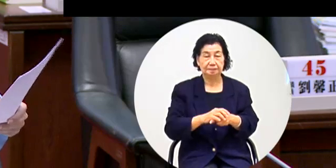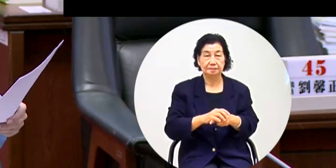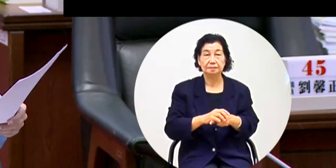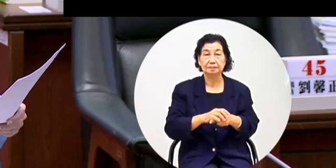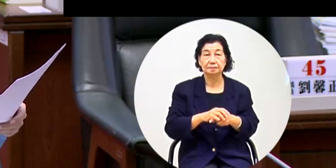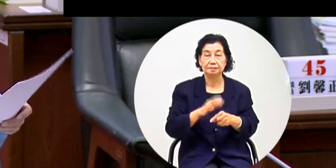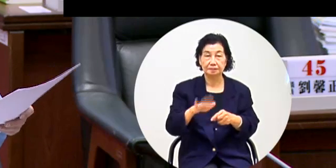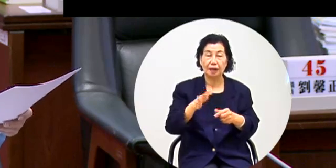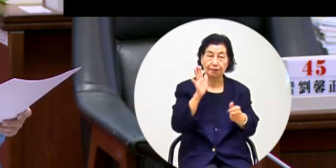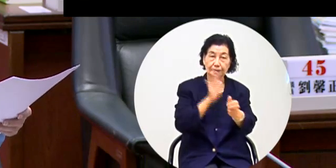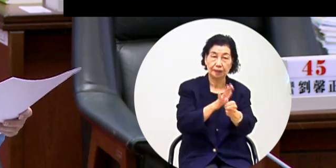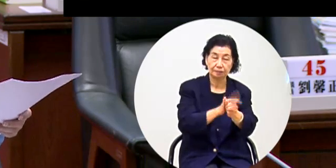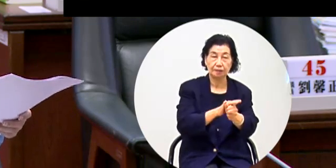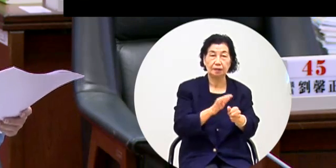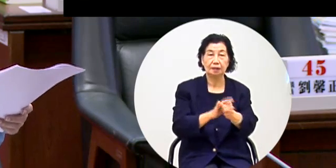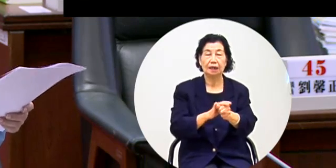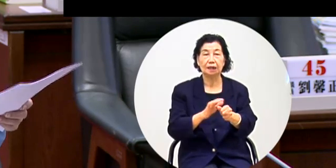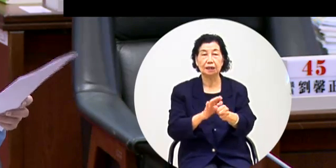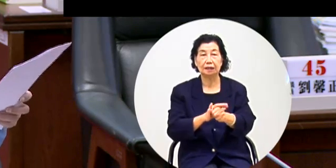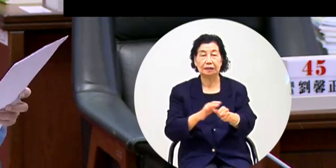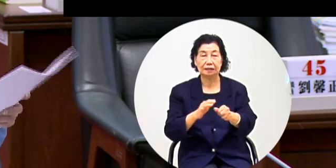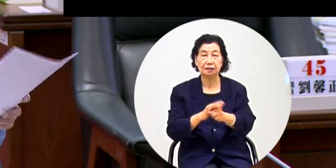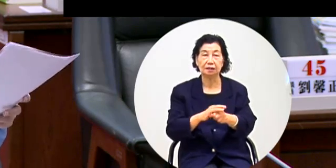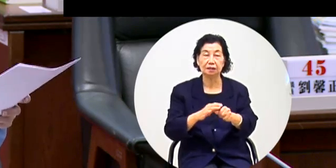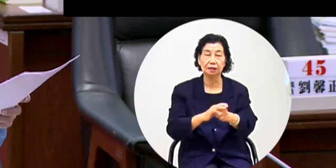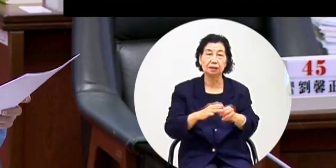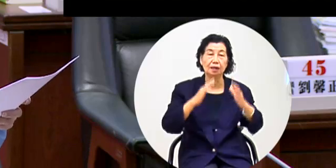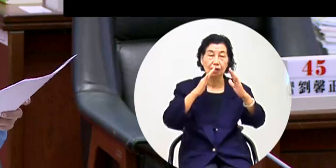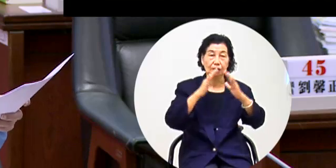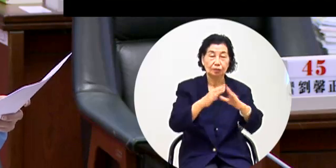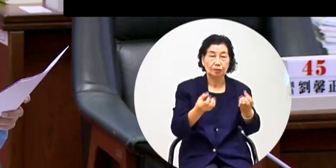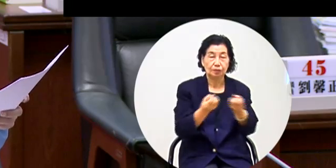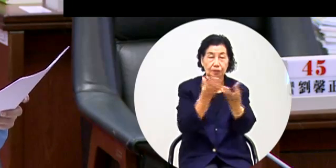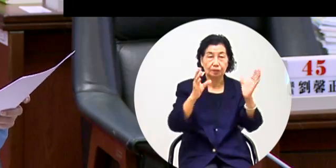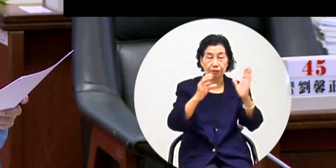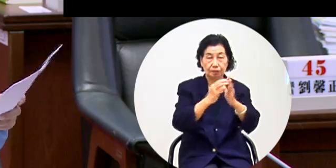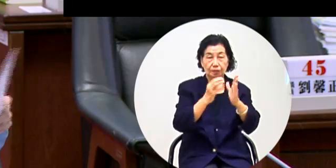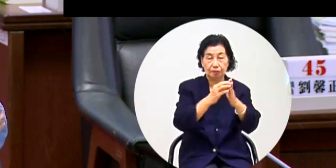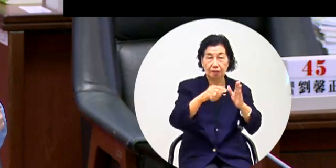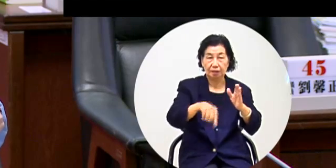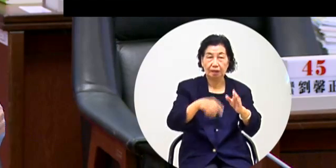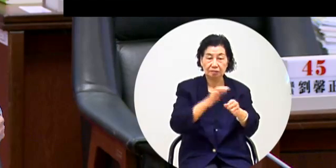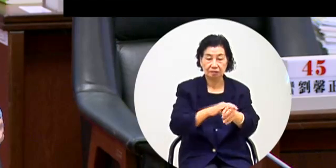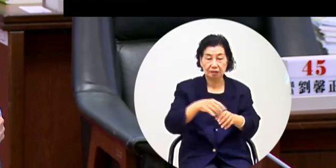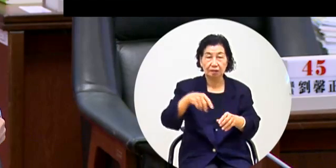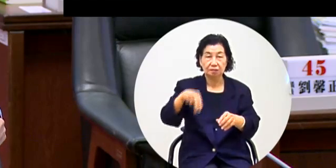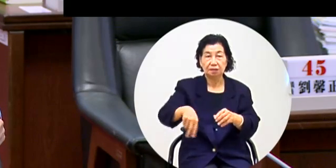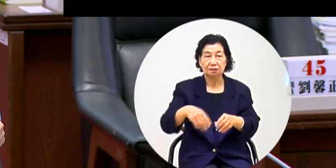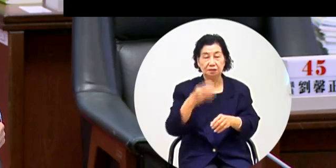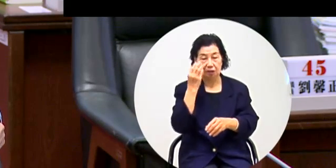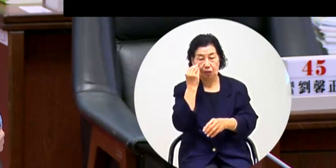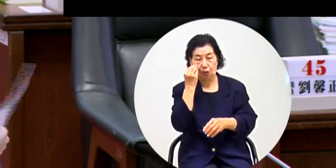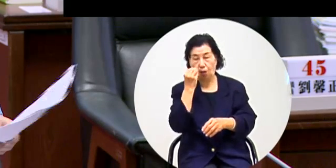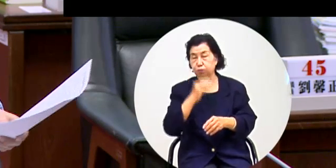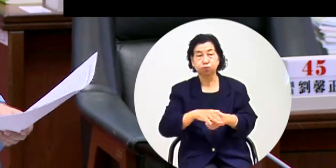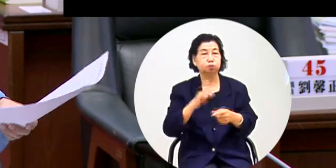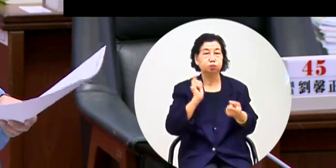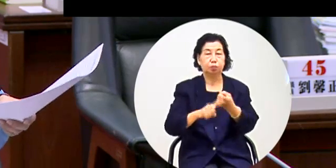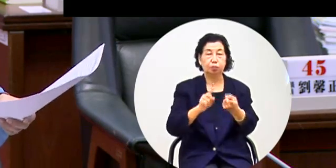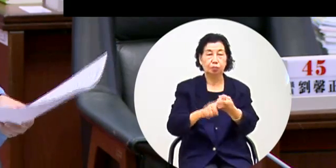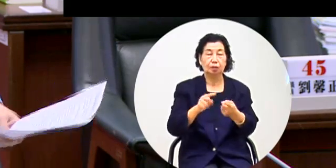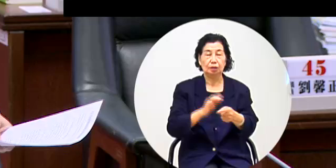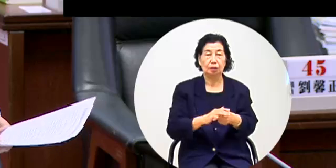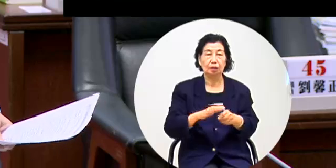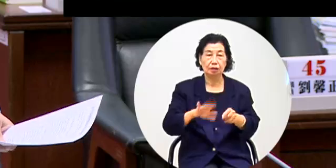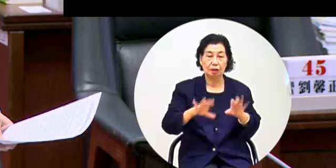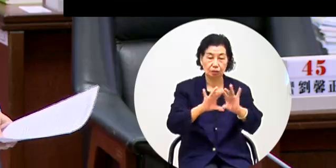好才是对的。那如果站在一个好像旁观者的角色也不太对，因为毕竟最了解所有土地状况的应该是你们，好不好？